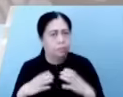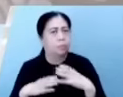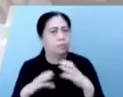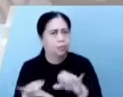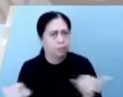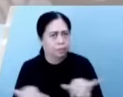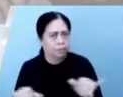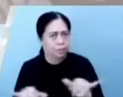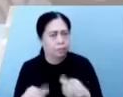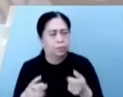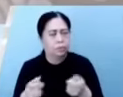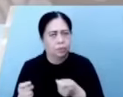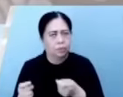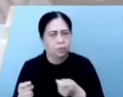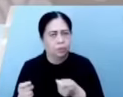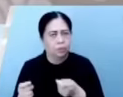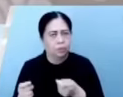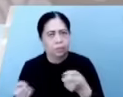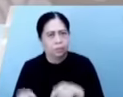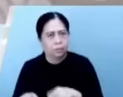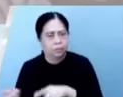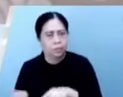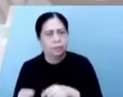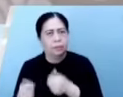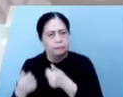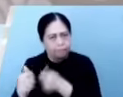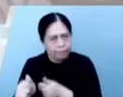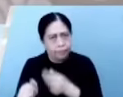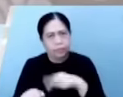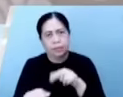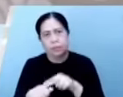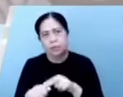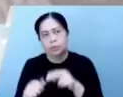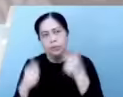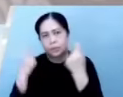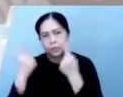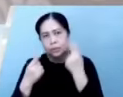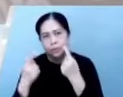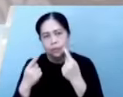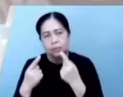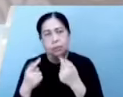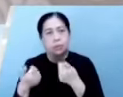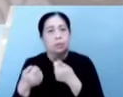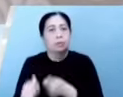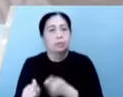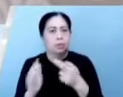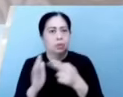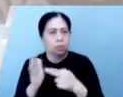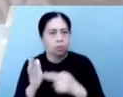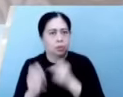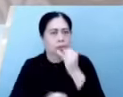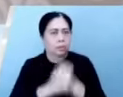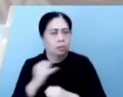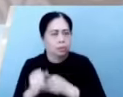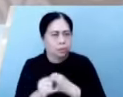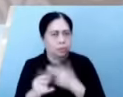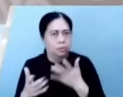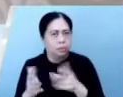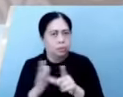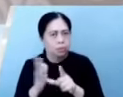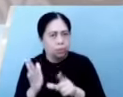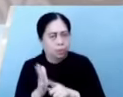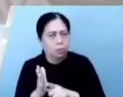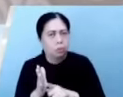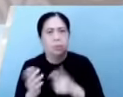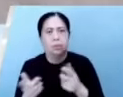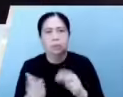managing disputes in accordance with our national interests, a rules-based international order, and international law,